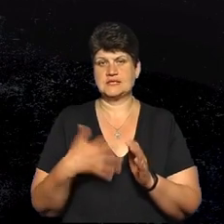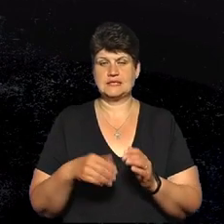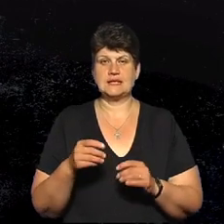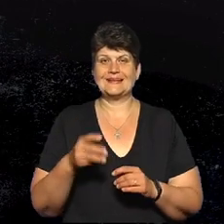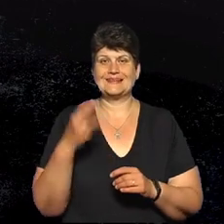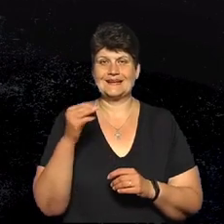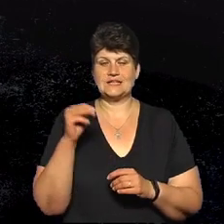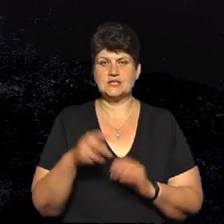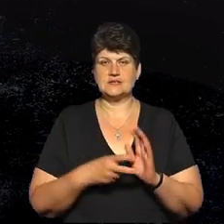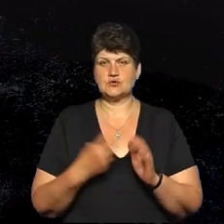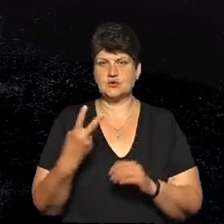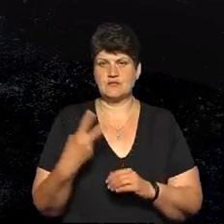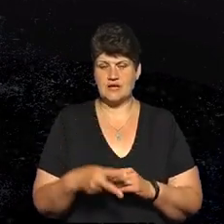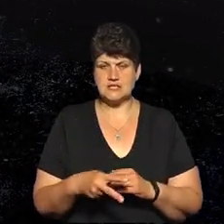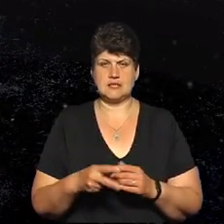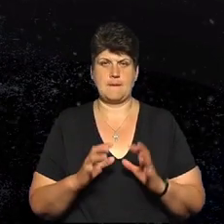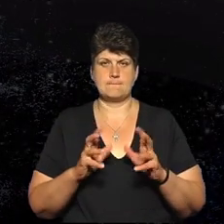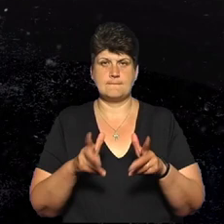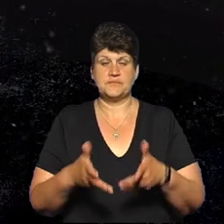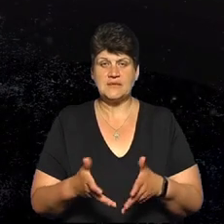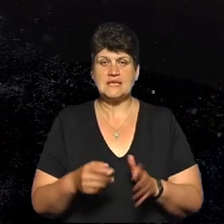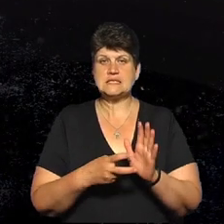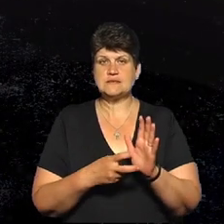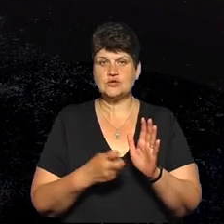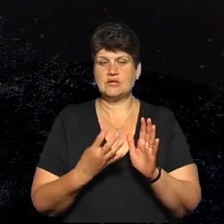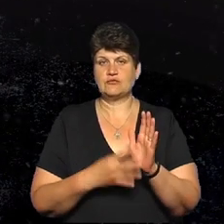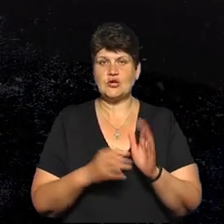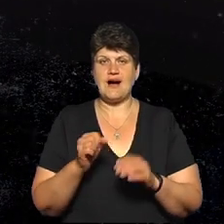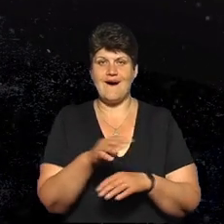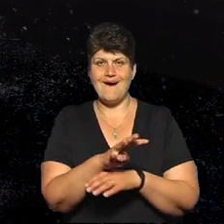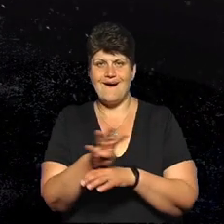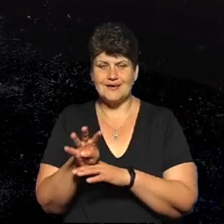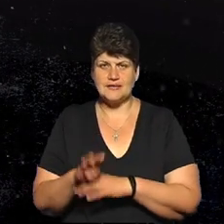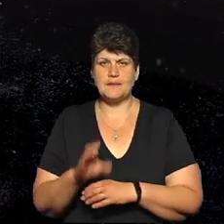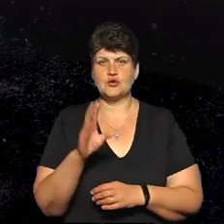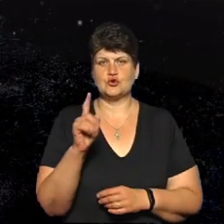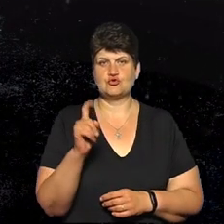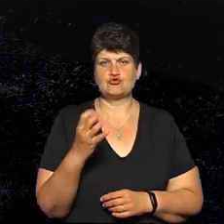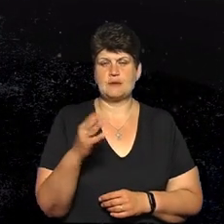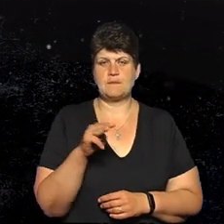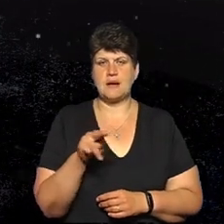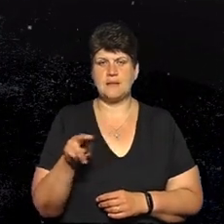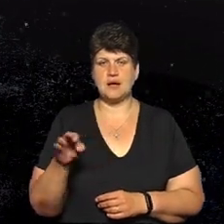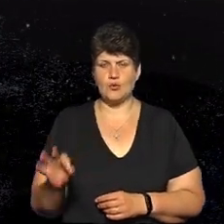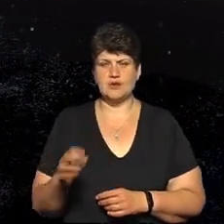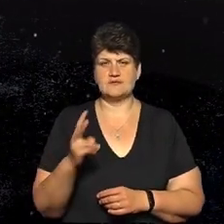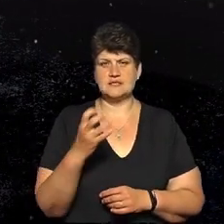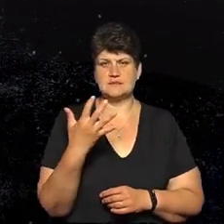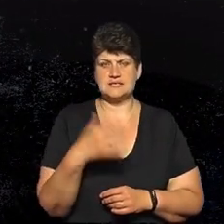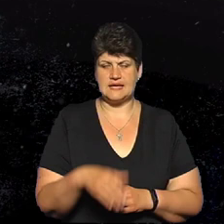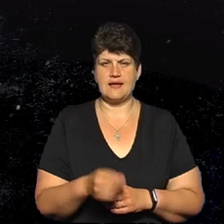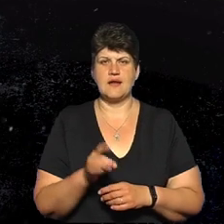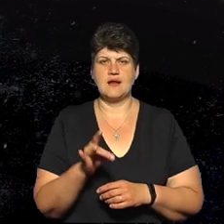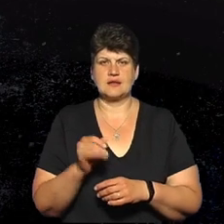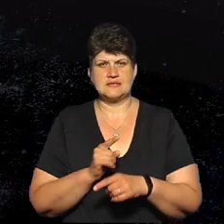бойових броньованих машин, 790 артсистем, 104 ППО і майже 250 реактивних систем залпового вогню.